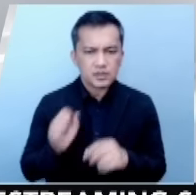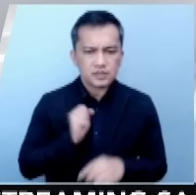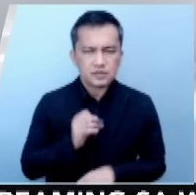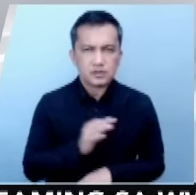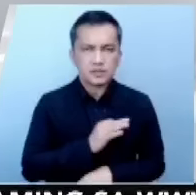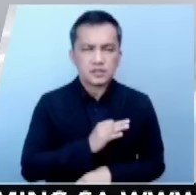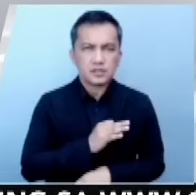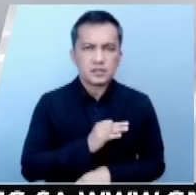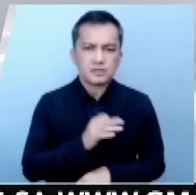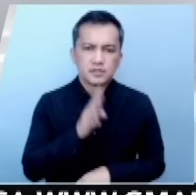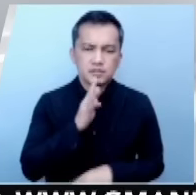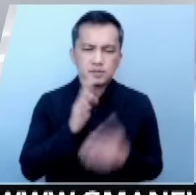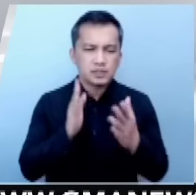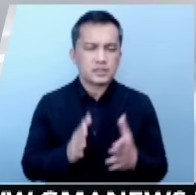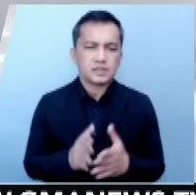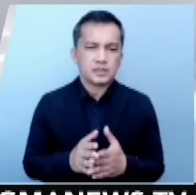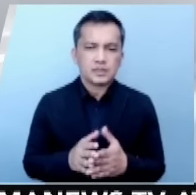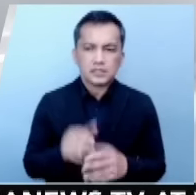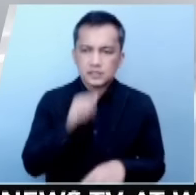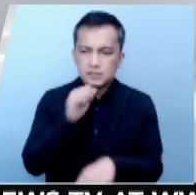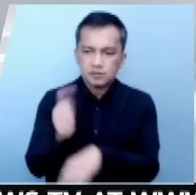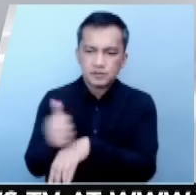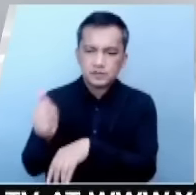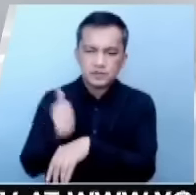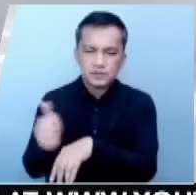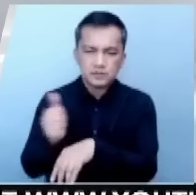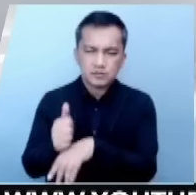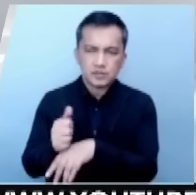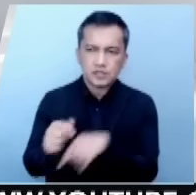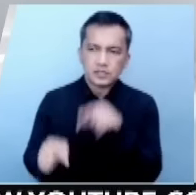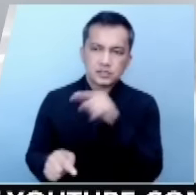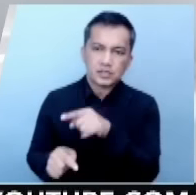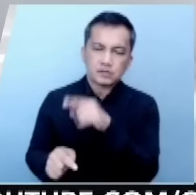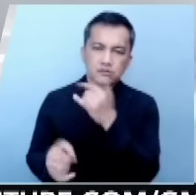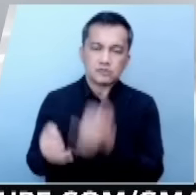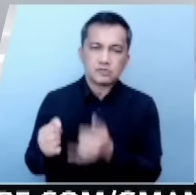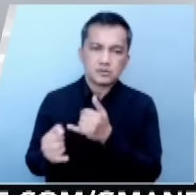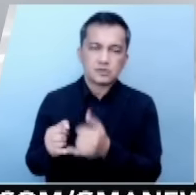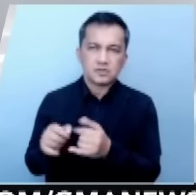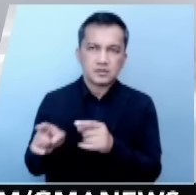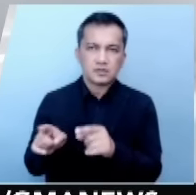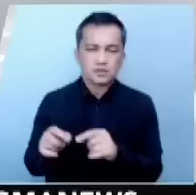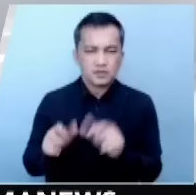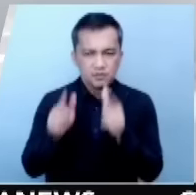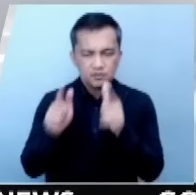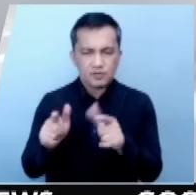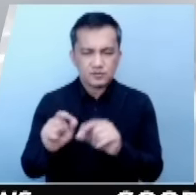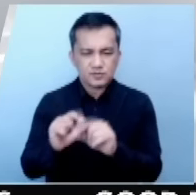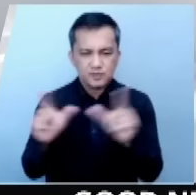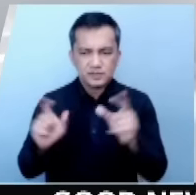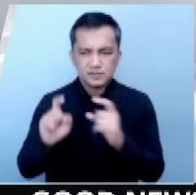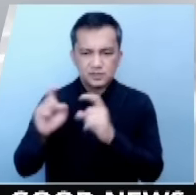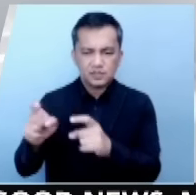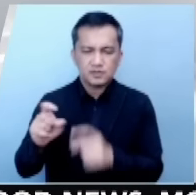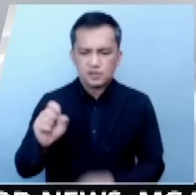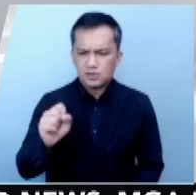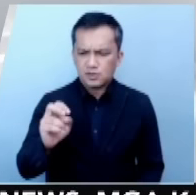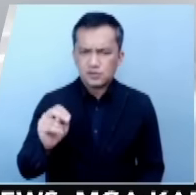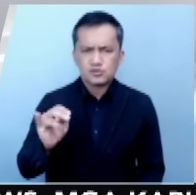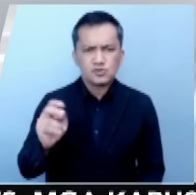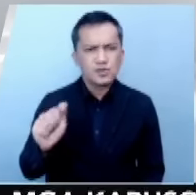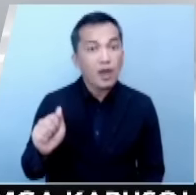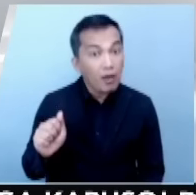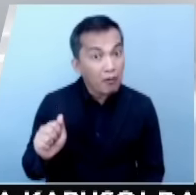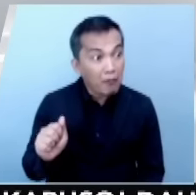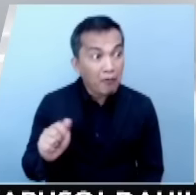So hindi mo masisisi yung tao na siya yung tinutumbok. Bukang surprise gift daw para sa SONA. Di